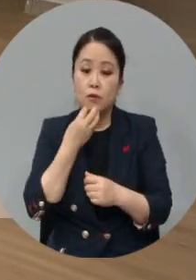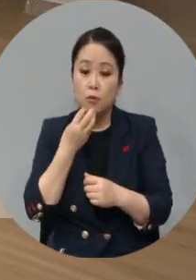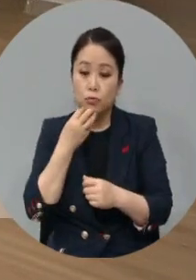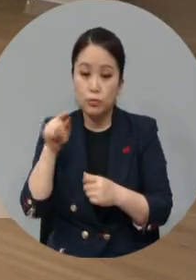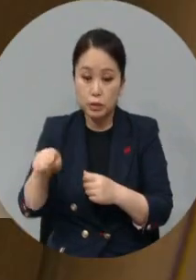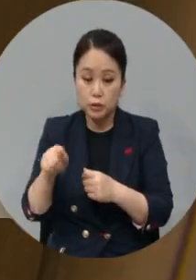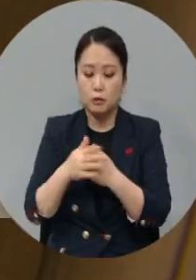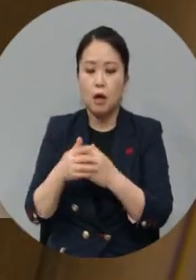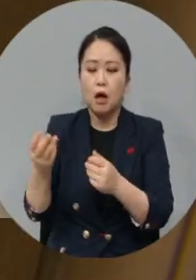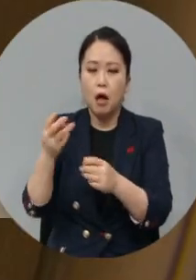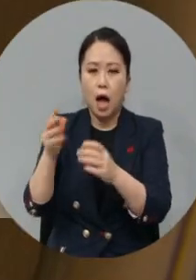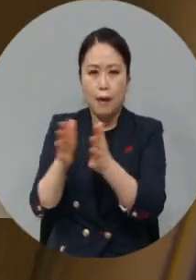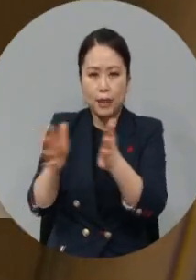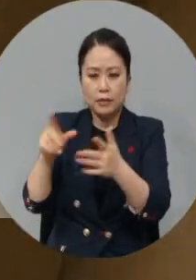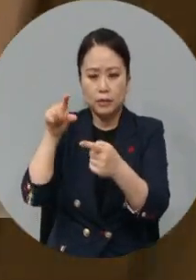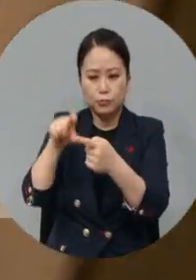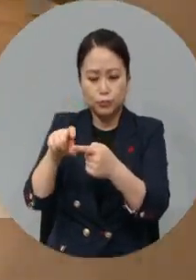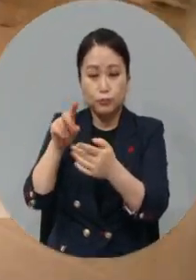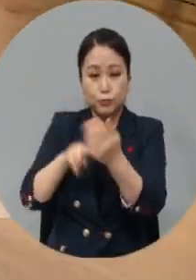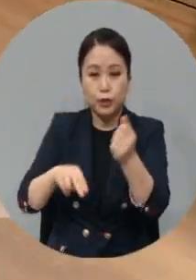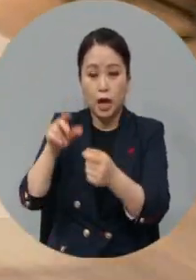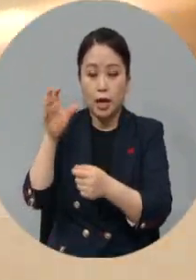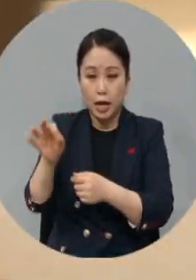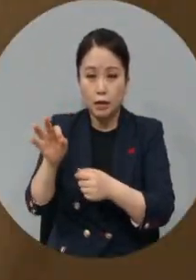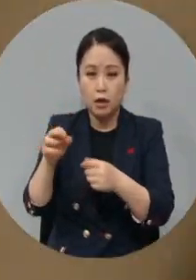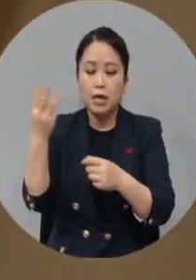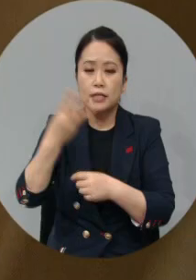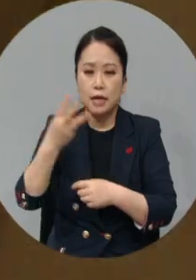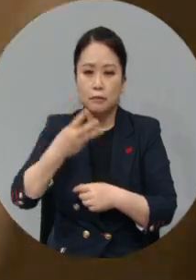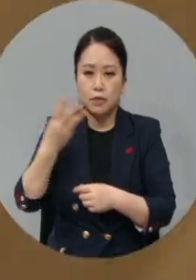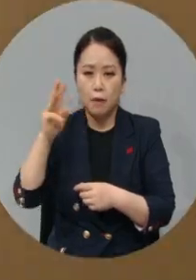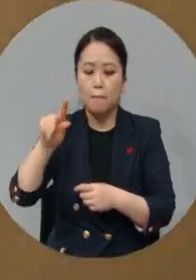서울의 3.3 제곱미터당 아파트 분양가격은 3192만원이었습니다